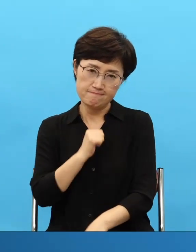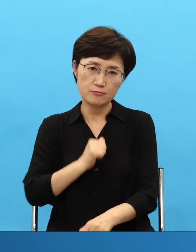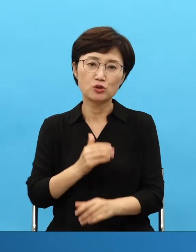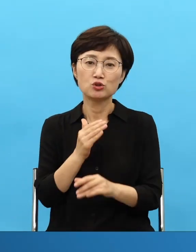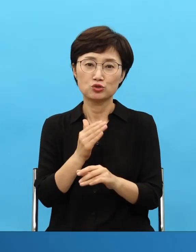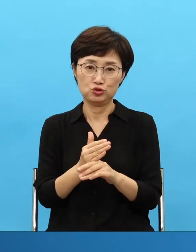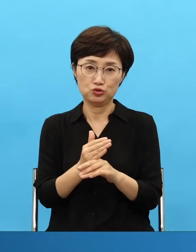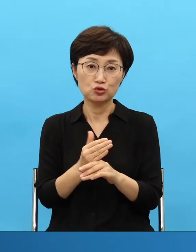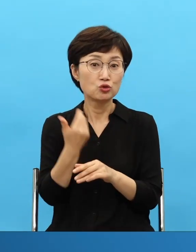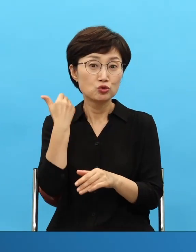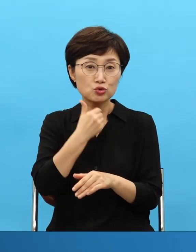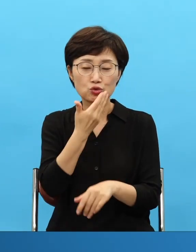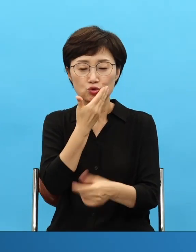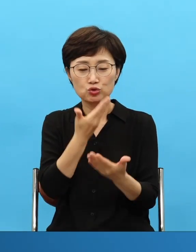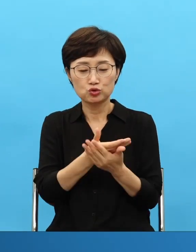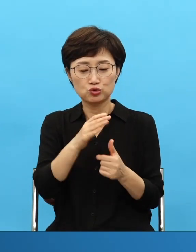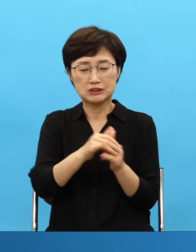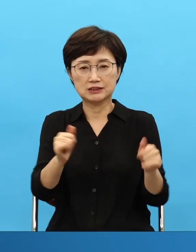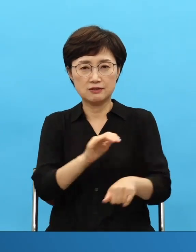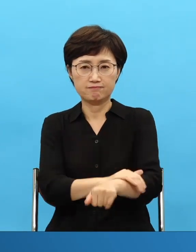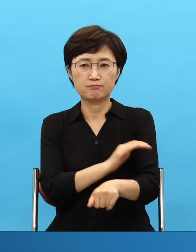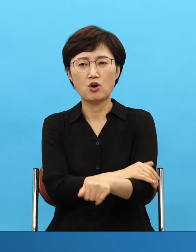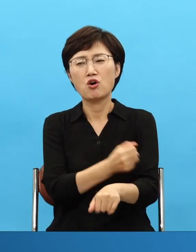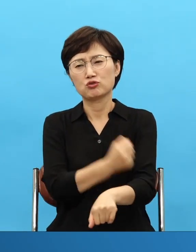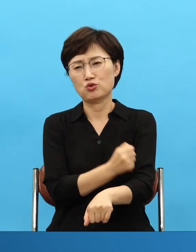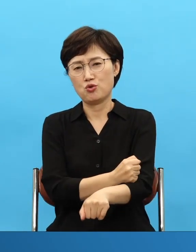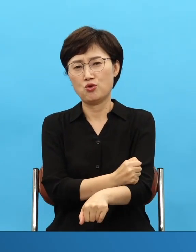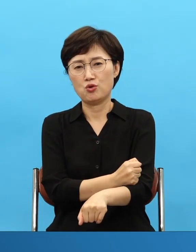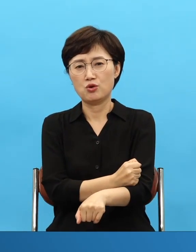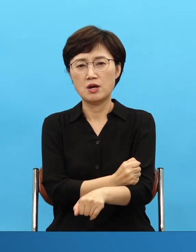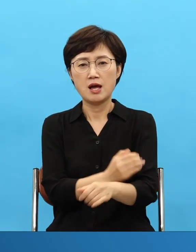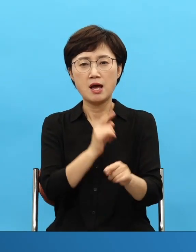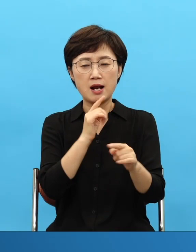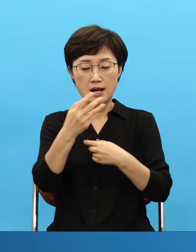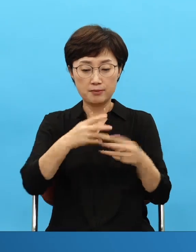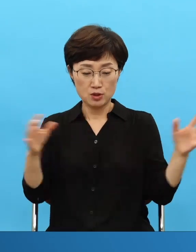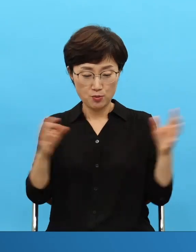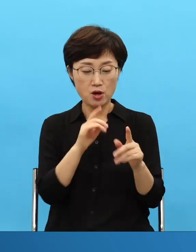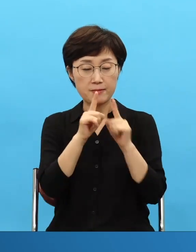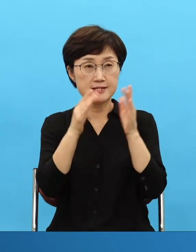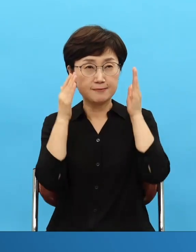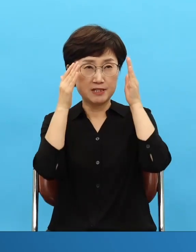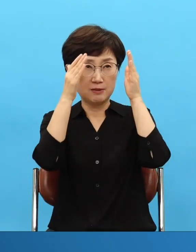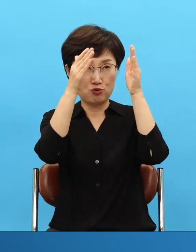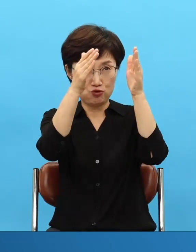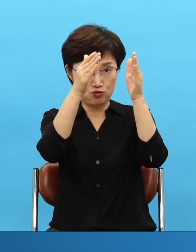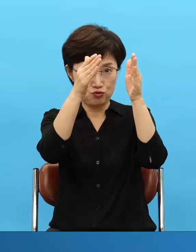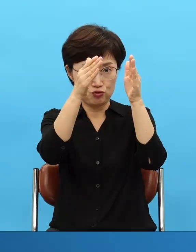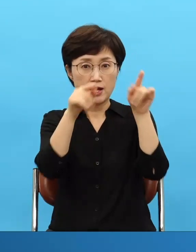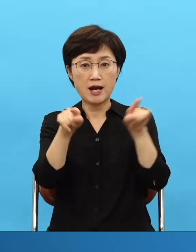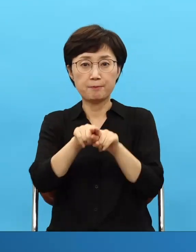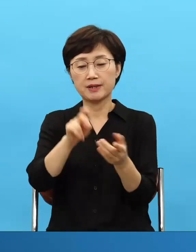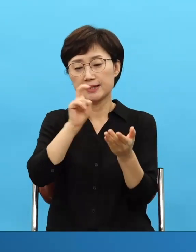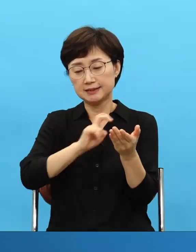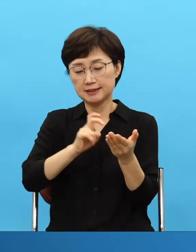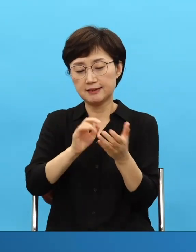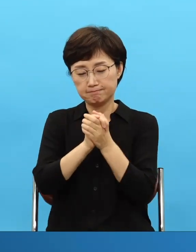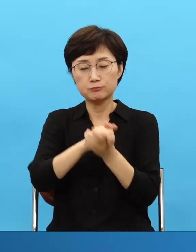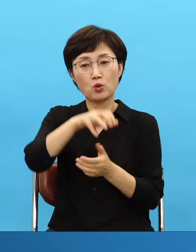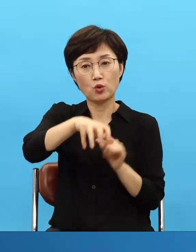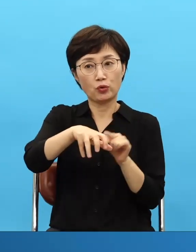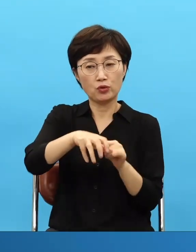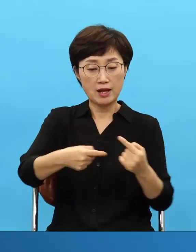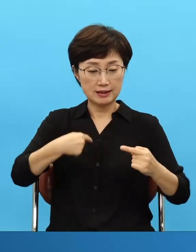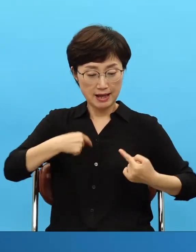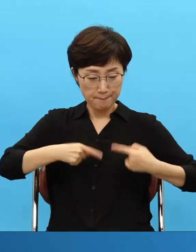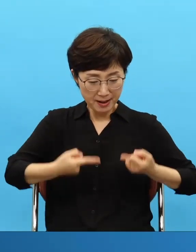띈 중직자분들과 스태프들이 보였습니다. 말씀에만 집중하는 랩넌트들과 찬양하며 함께 기도할 수 있는 이 자리에 있다는 것